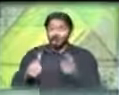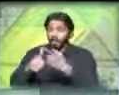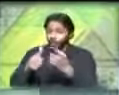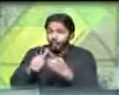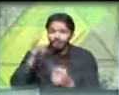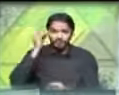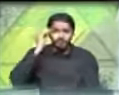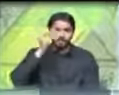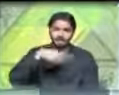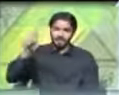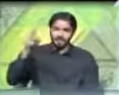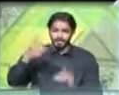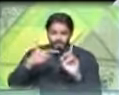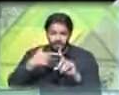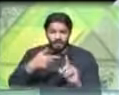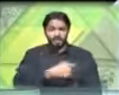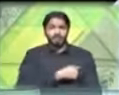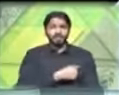عبده.